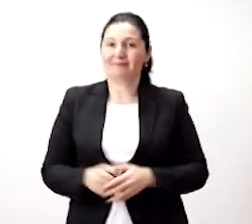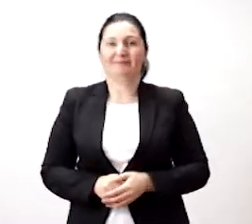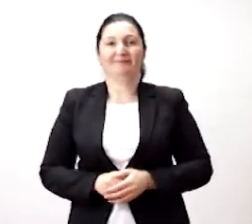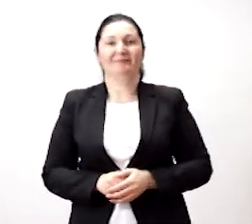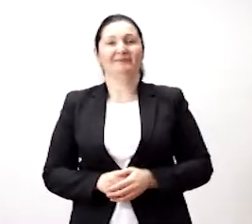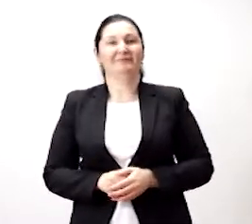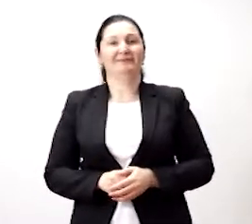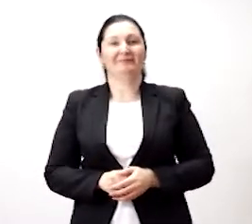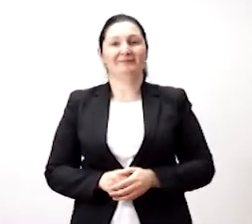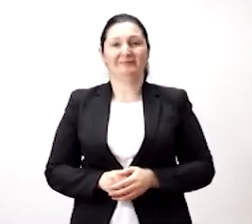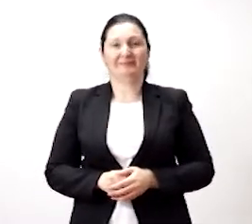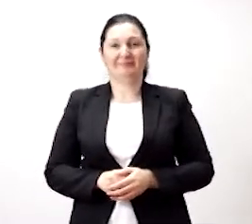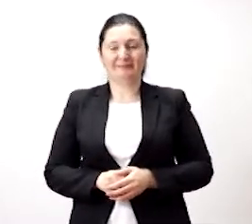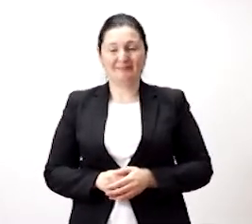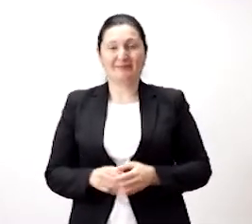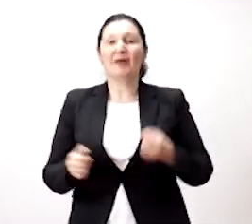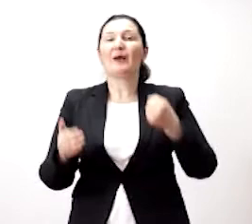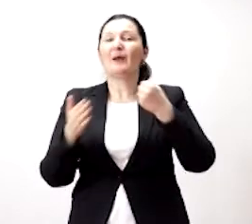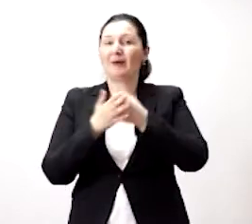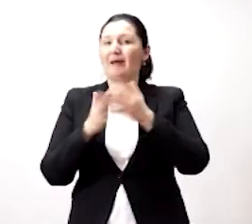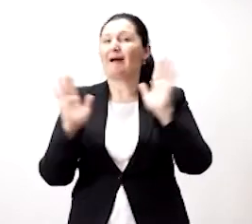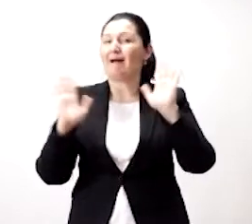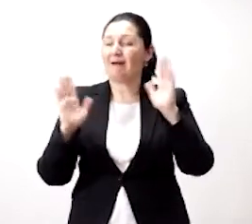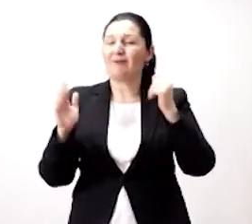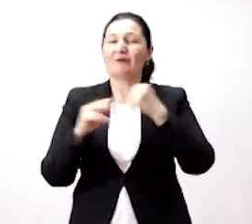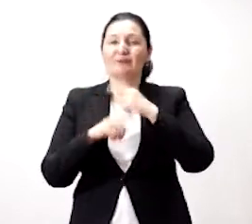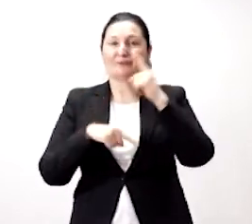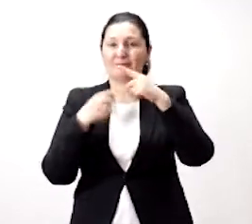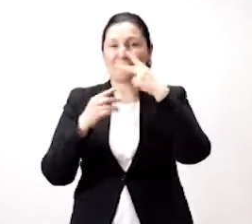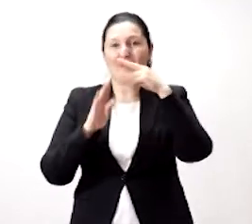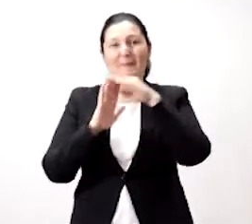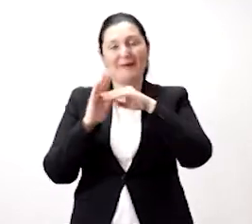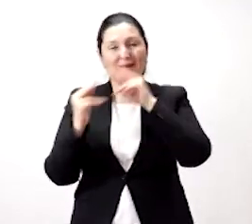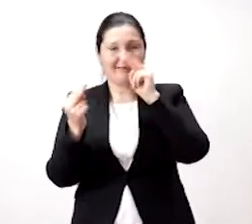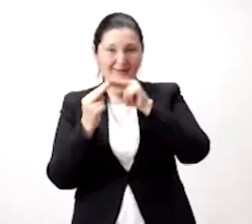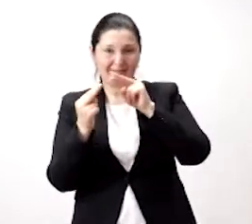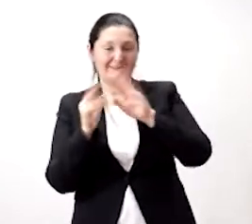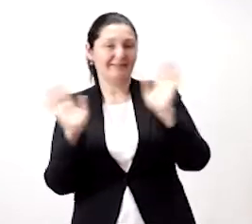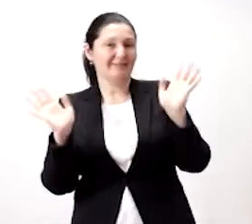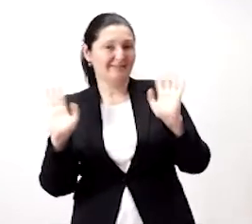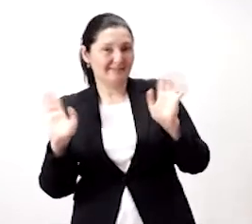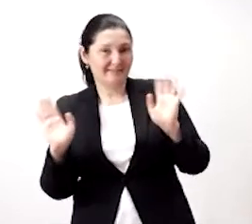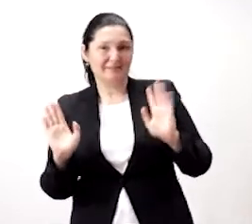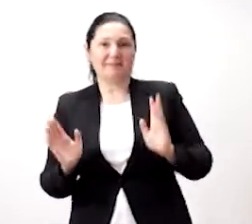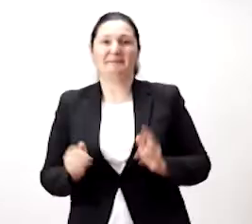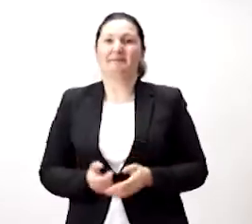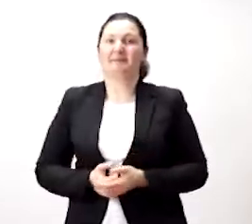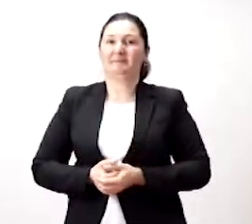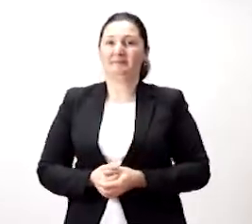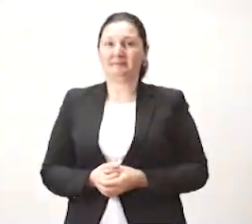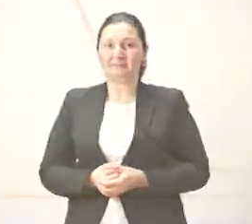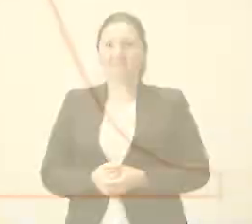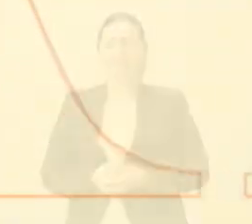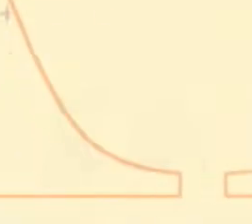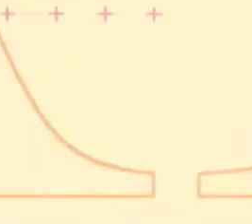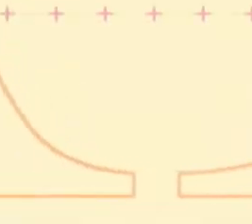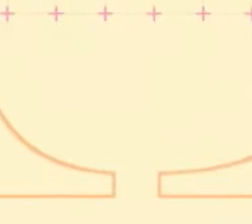Хайр, тамошобинони азиз, то барномаҳои оянда. Хайр!